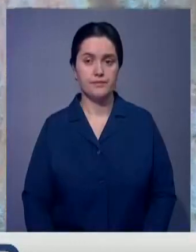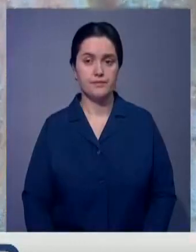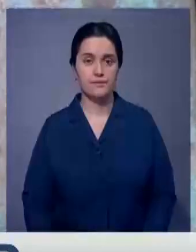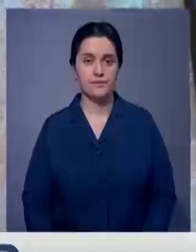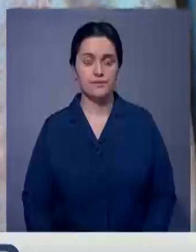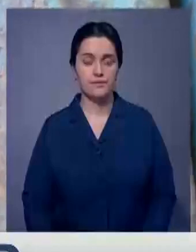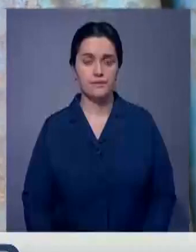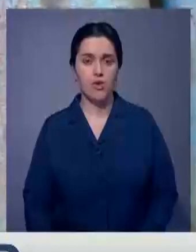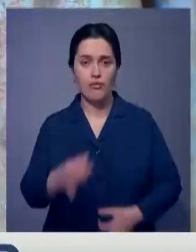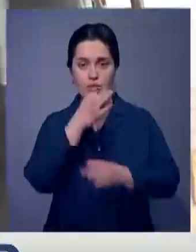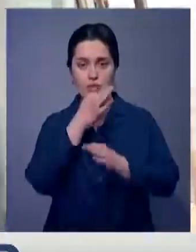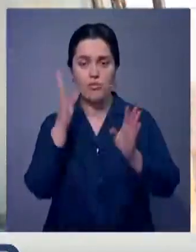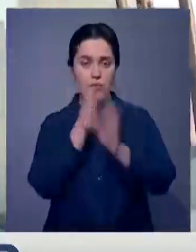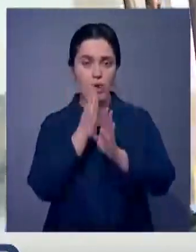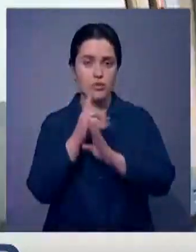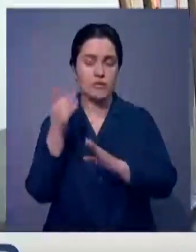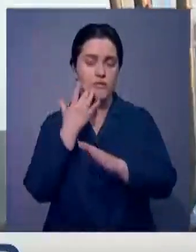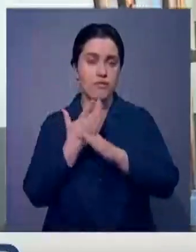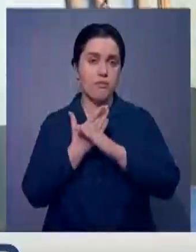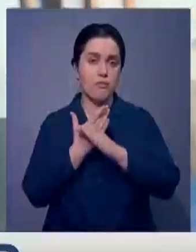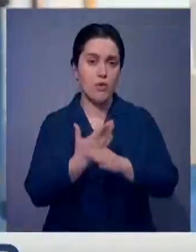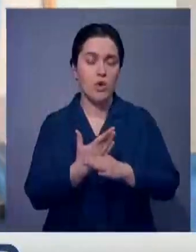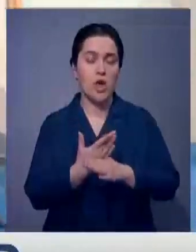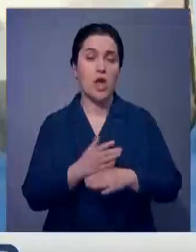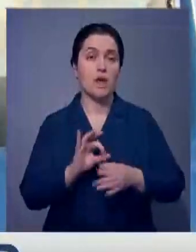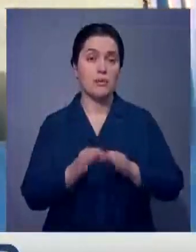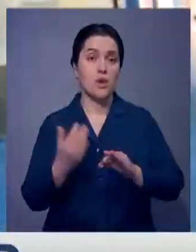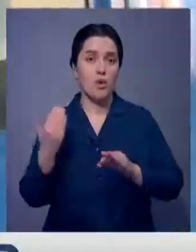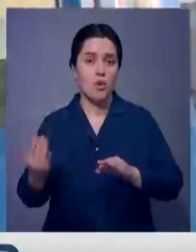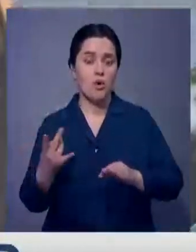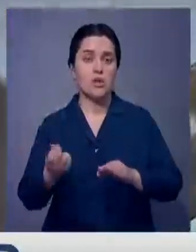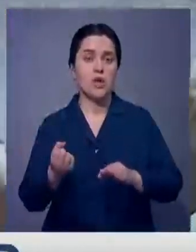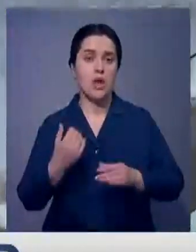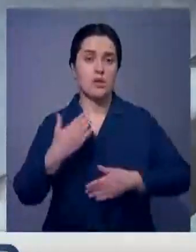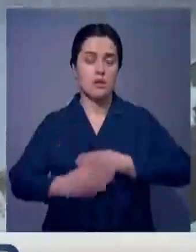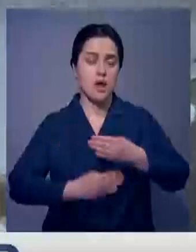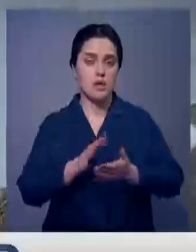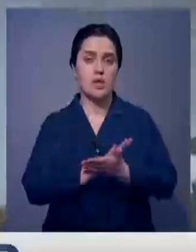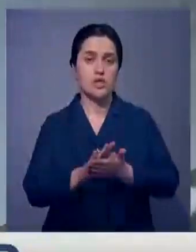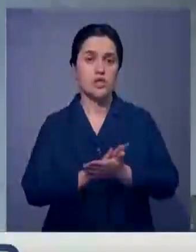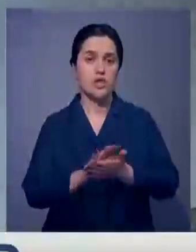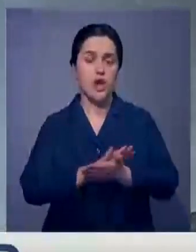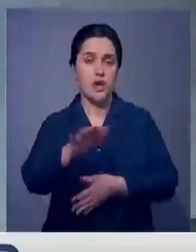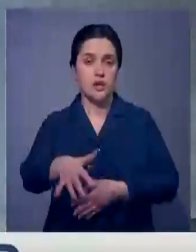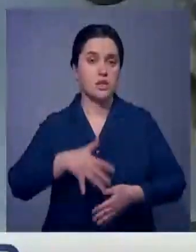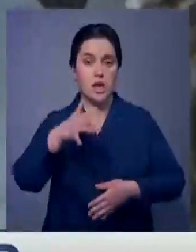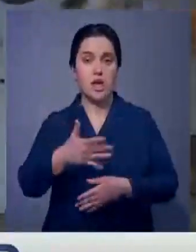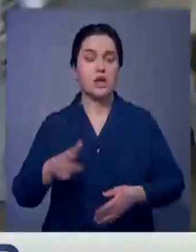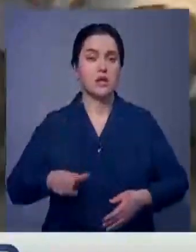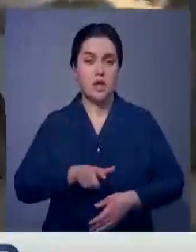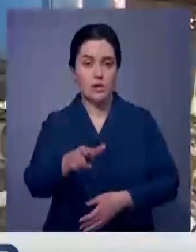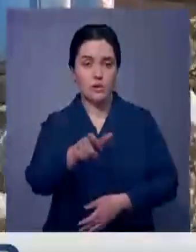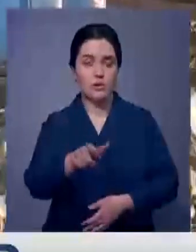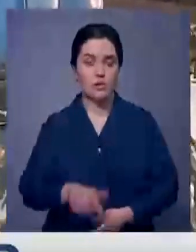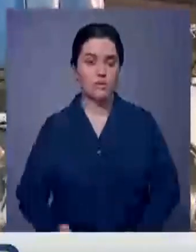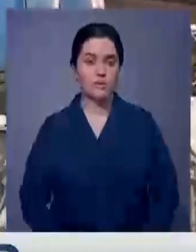В любую непогоду первым на помощь в селе приходит именно он. На тракторе расчищает дорогу к школе, больнице, дому культуры и районному